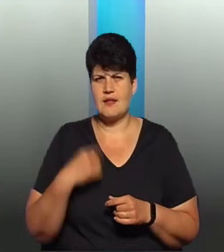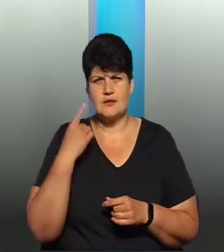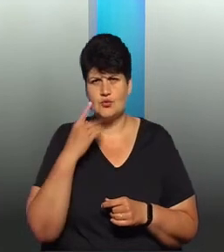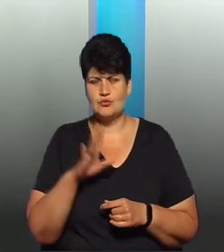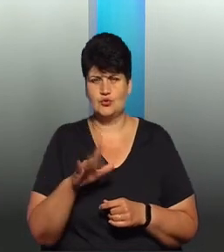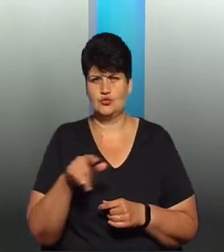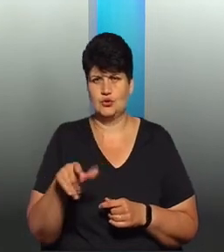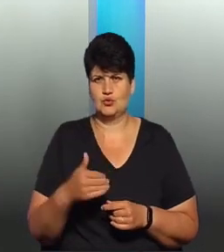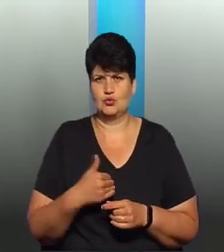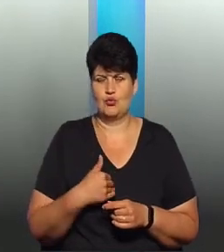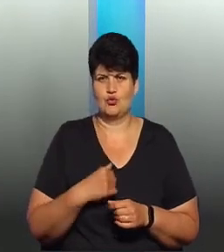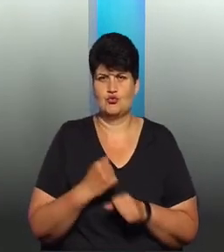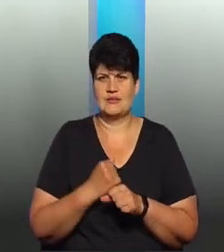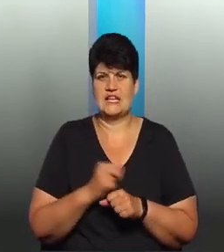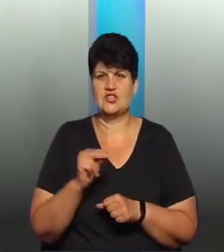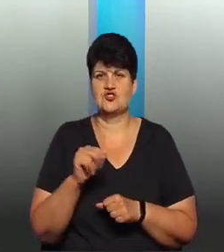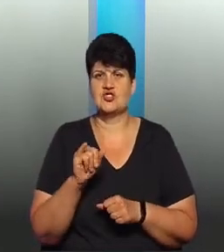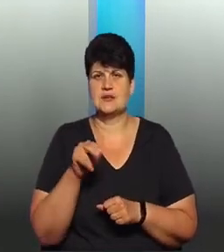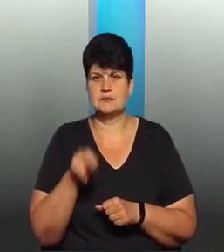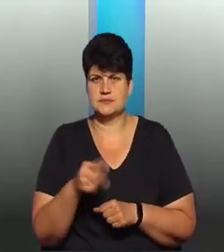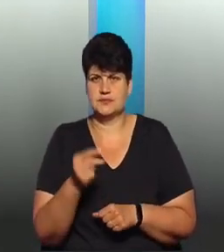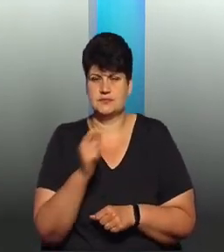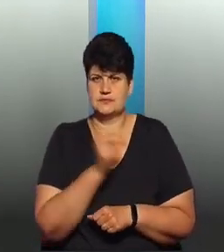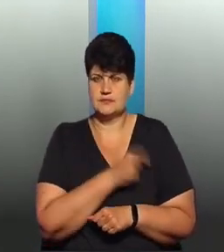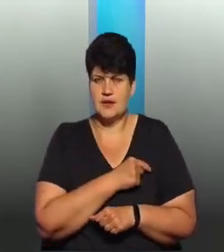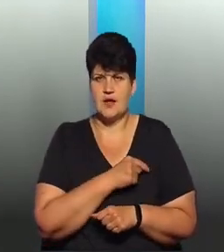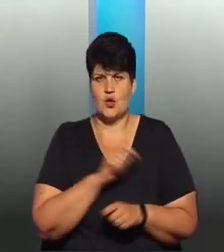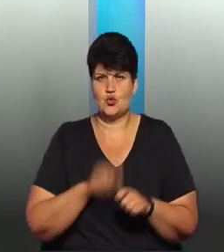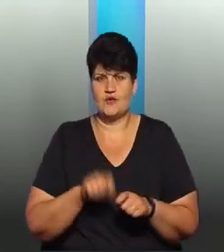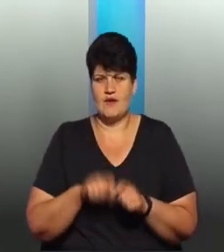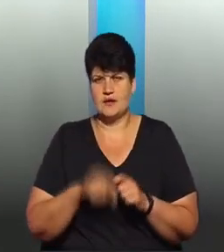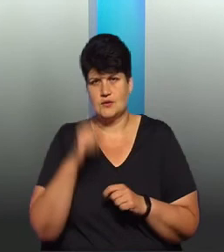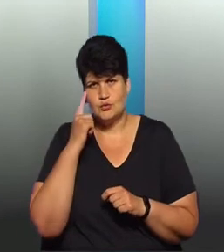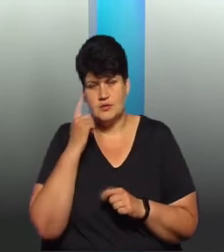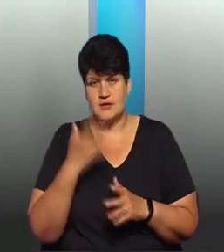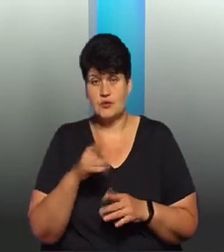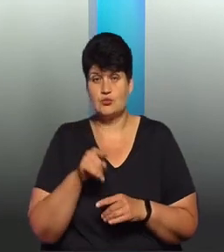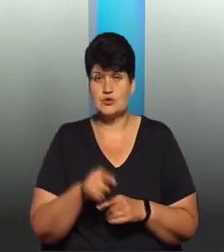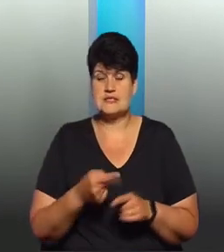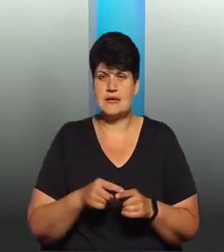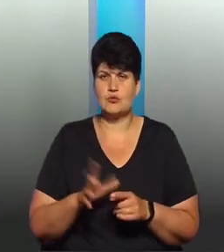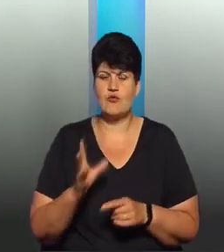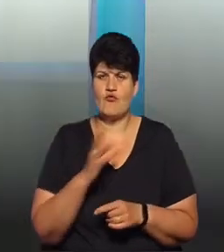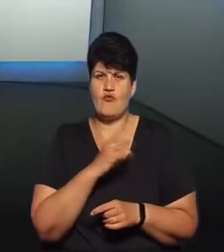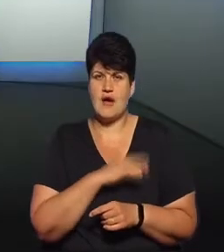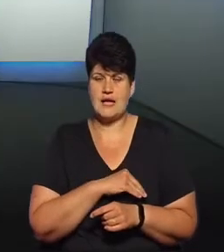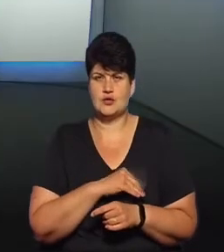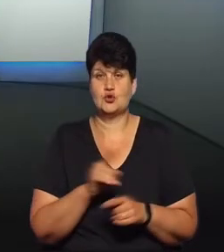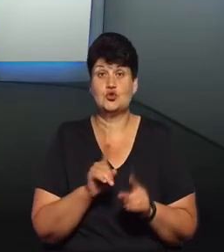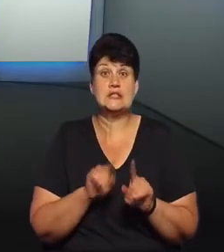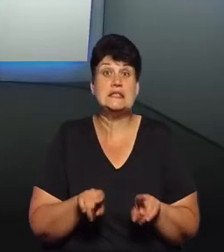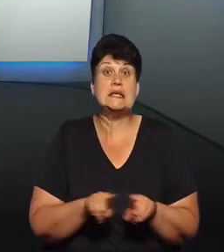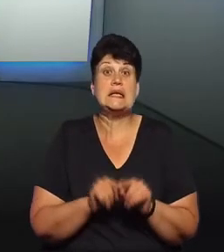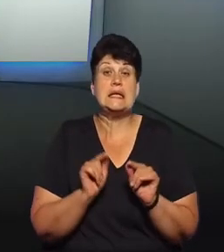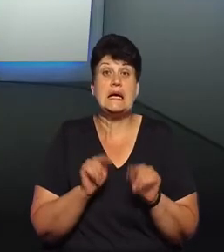і контролювати її мислення чи думки, завдяки тому, що під час вакцинації буде введено в організм людини щось таке, про що людина не знає,